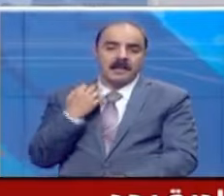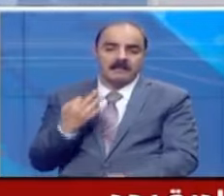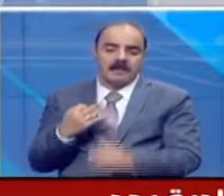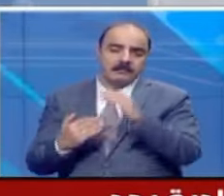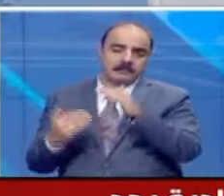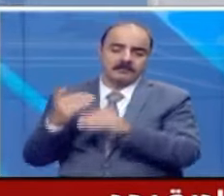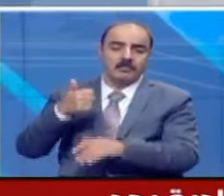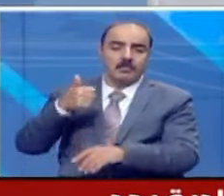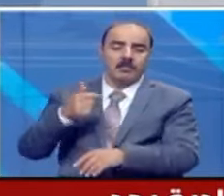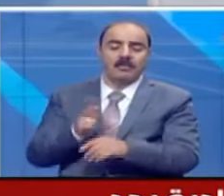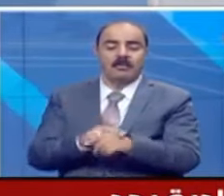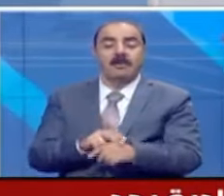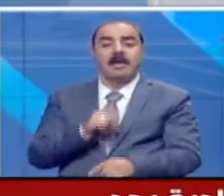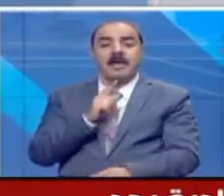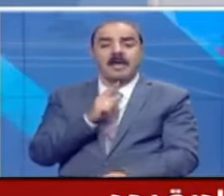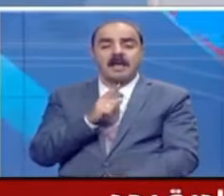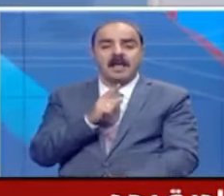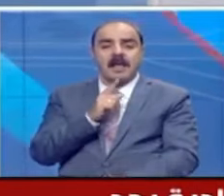الثالثة للأولى،